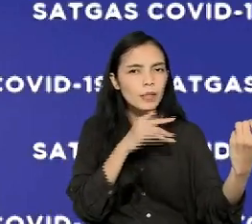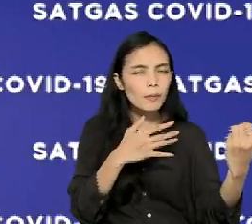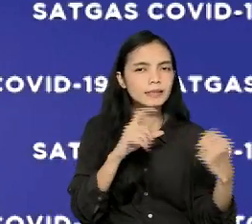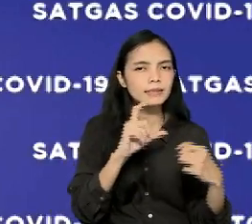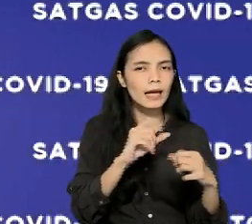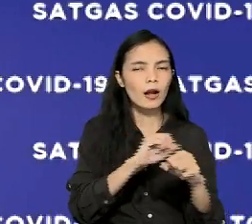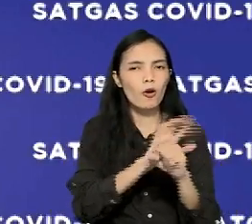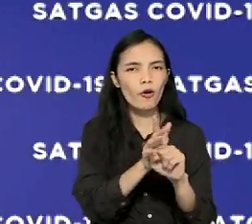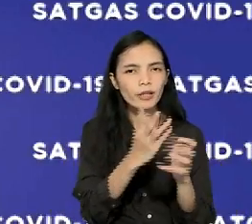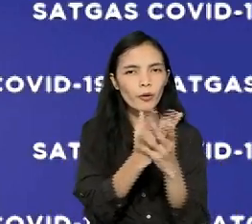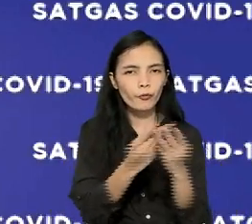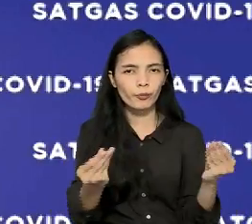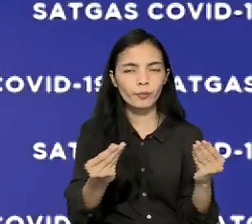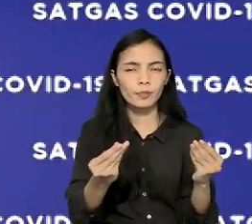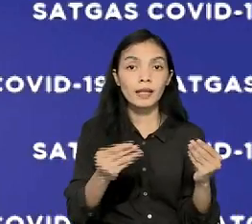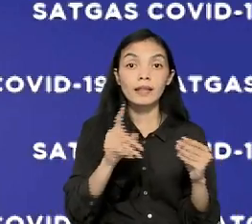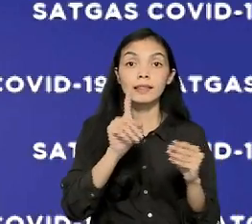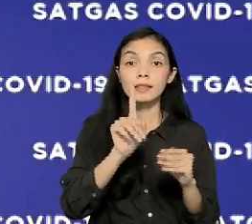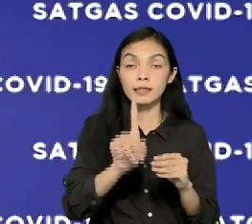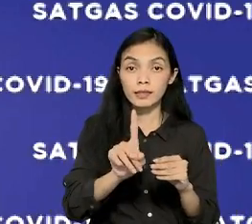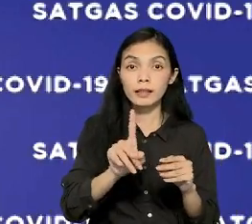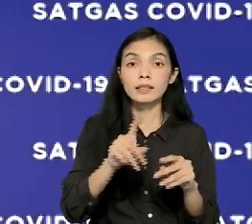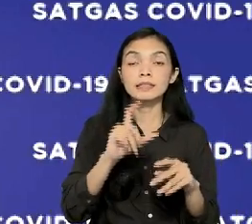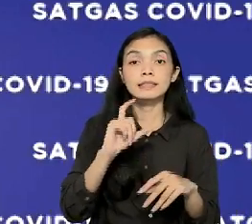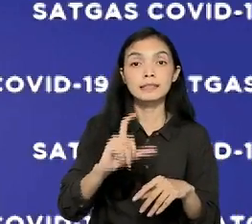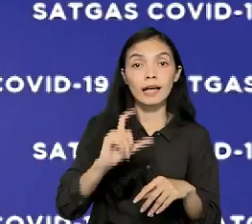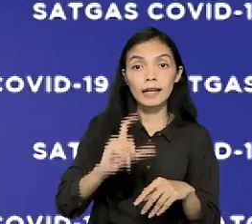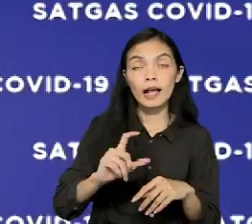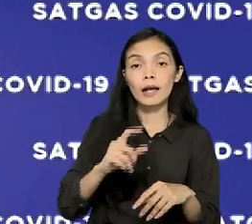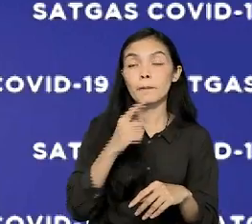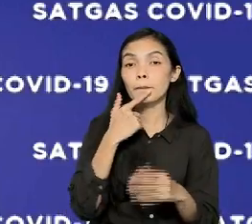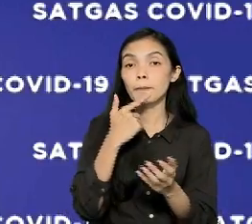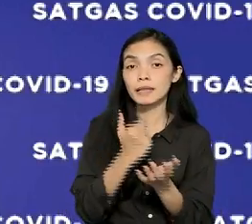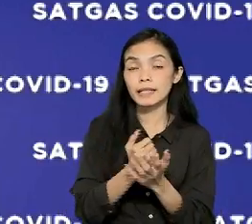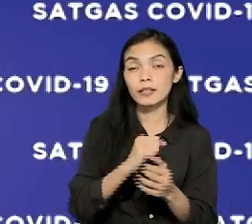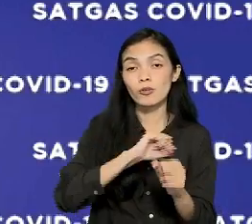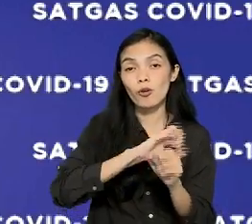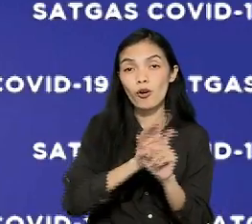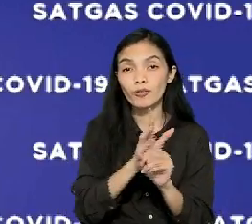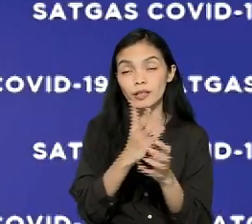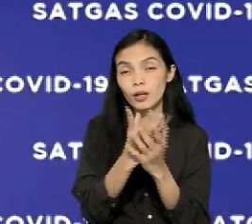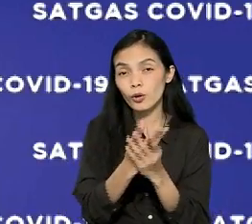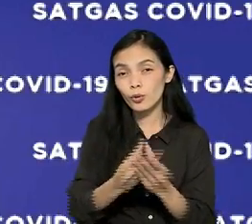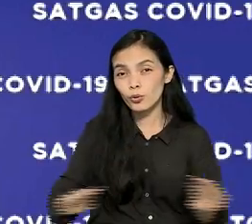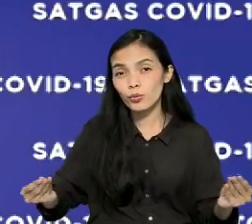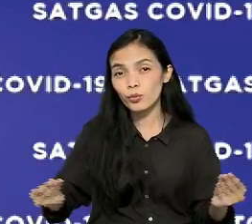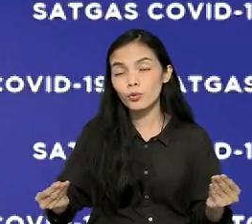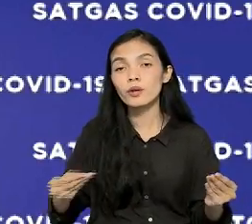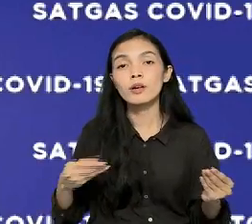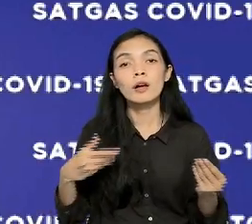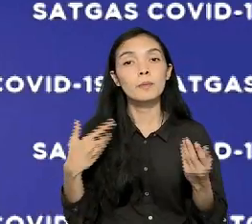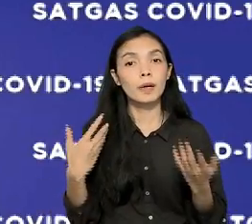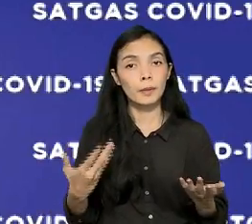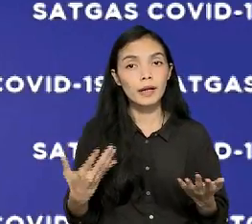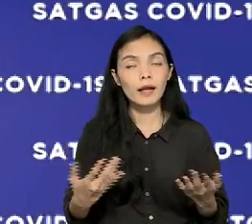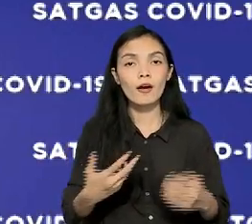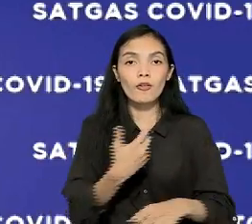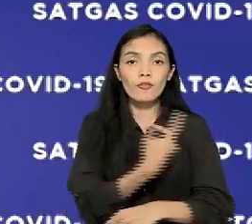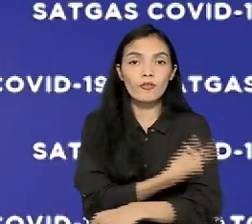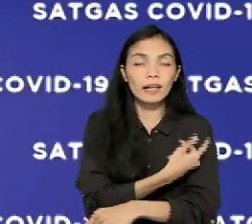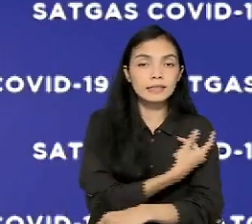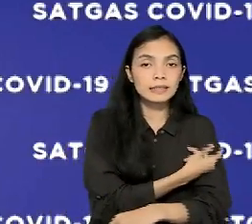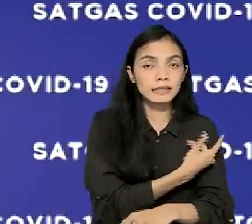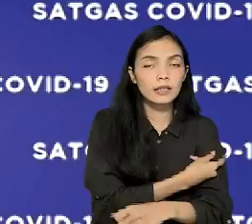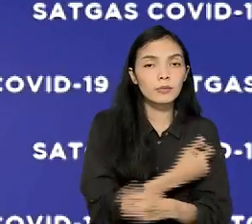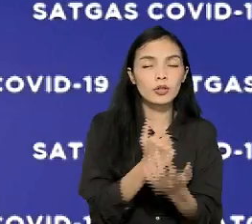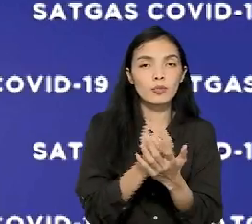pandemi. Meski demikian, salah satu cara utama mengakhiri pandemi adalah dengan memastikan vaksinasi